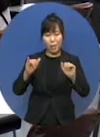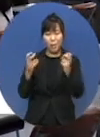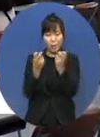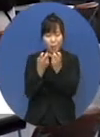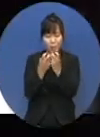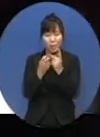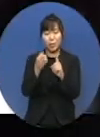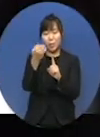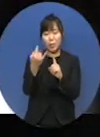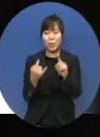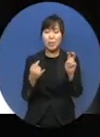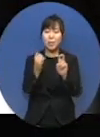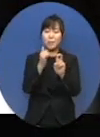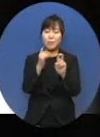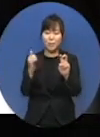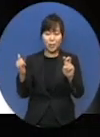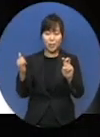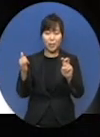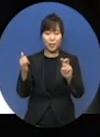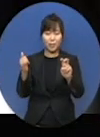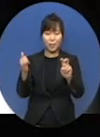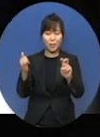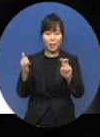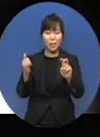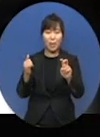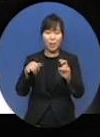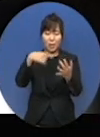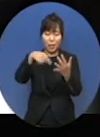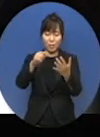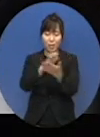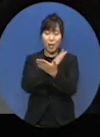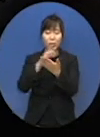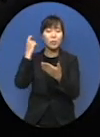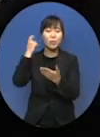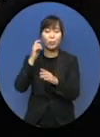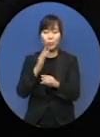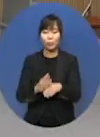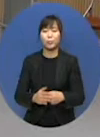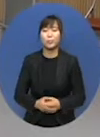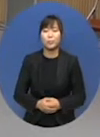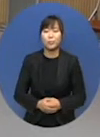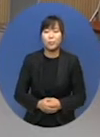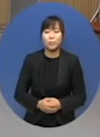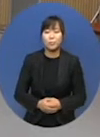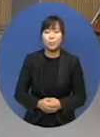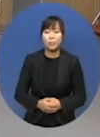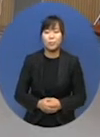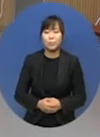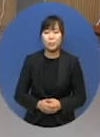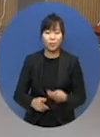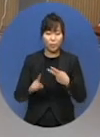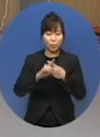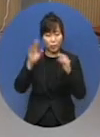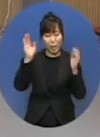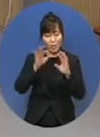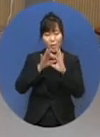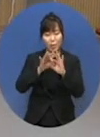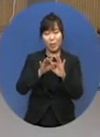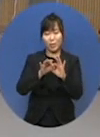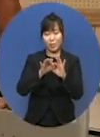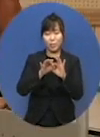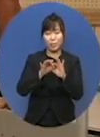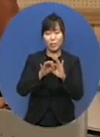예방책으로 1회에 20명씩 강좌를 나눠듣고 있습니다. 중학생을 대상으로 한